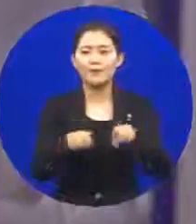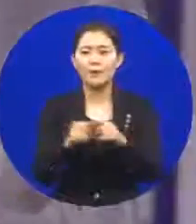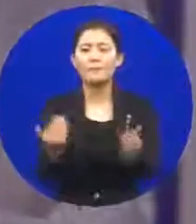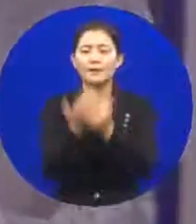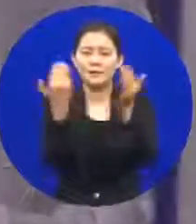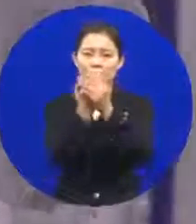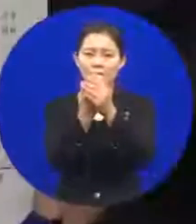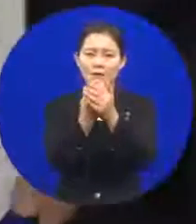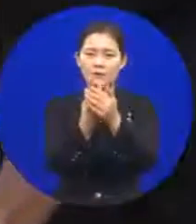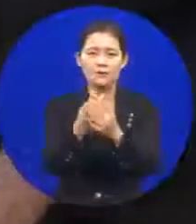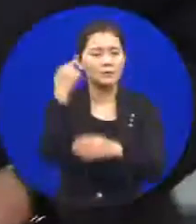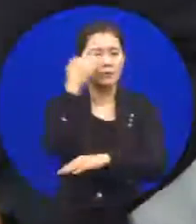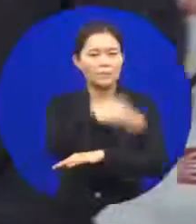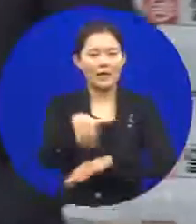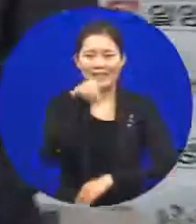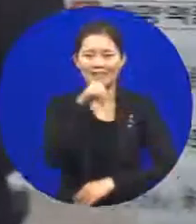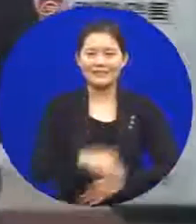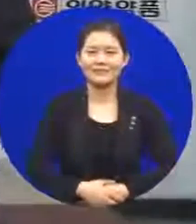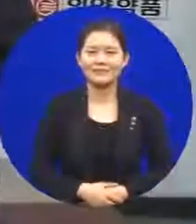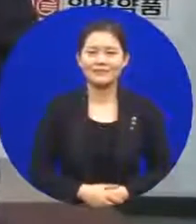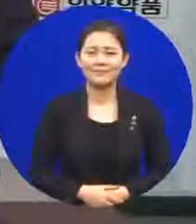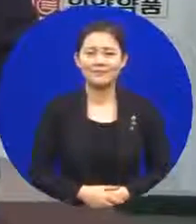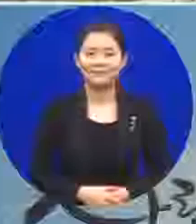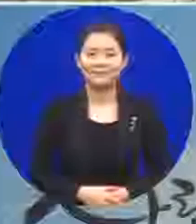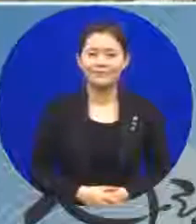상생 발전하고자 하는 의지를 보여주고 있습니다.